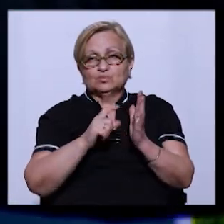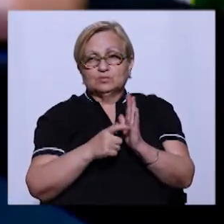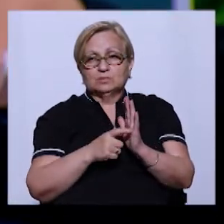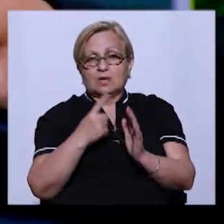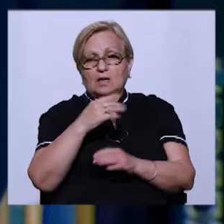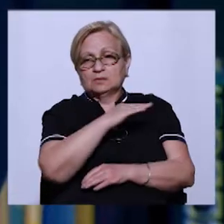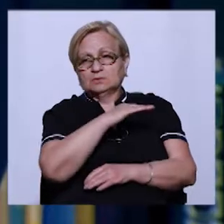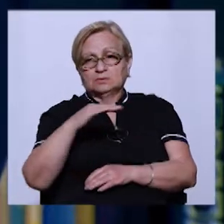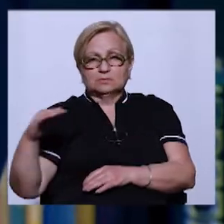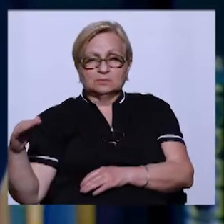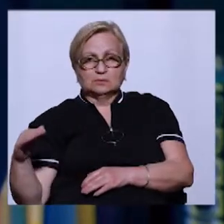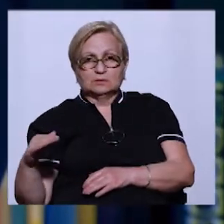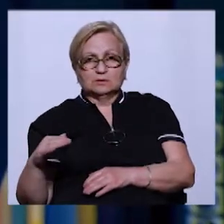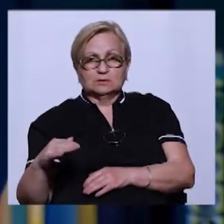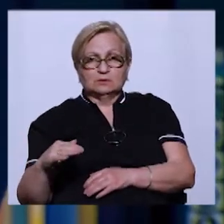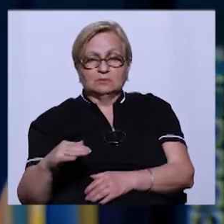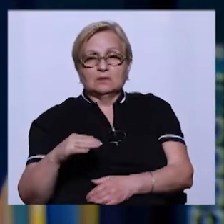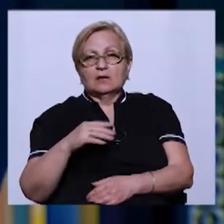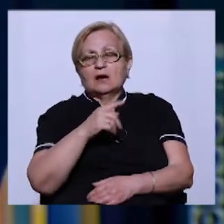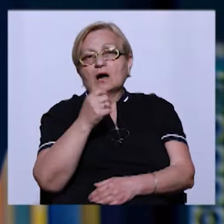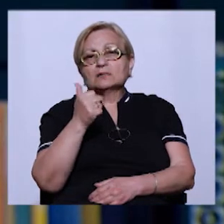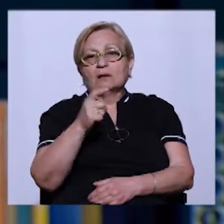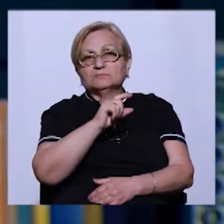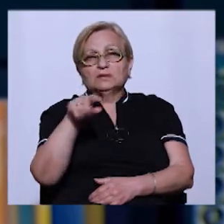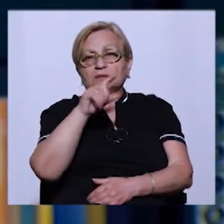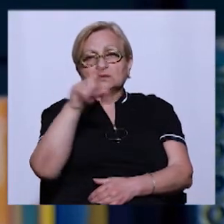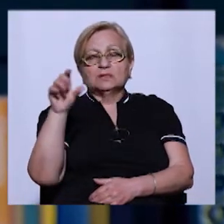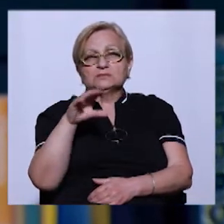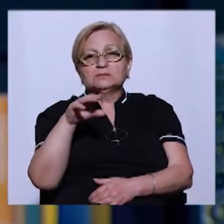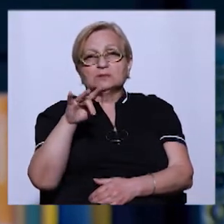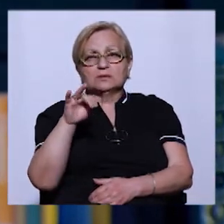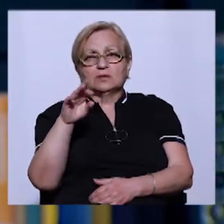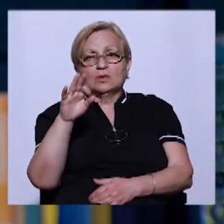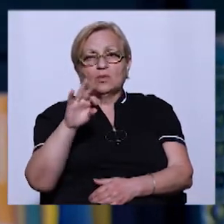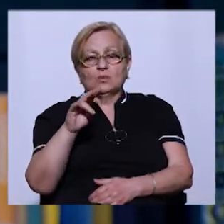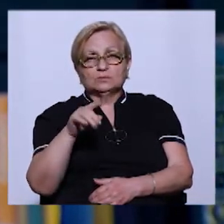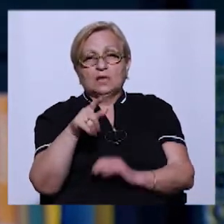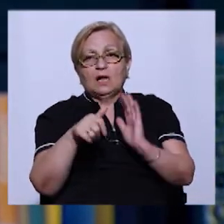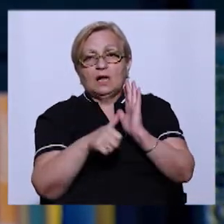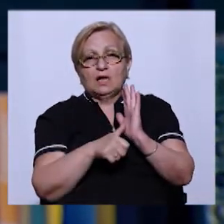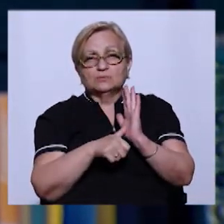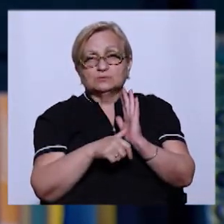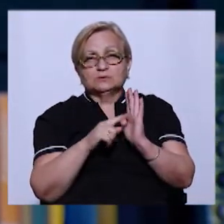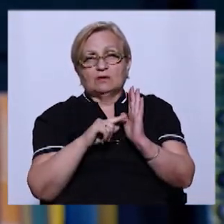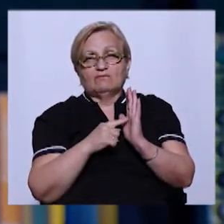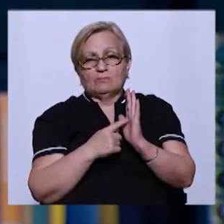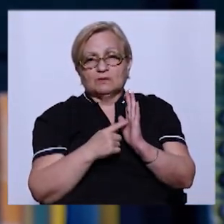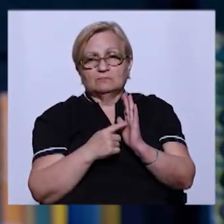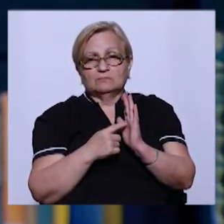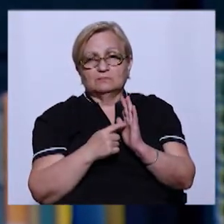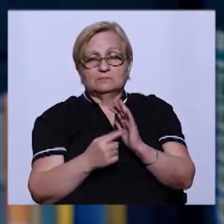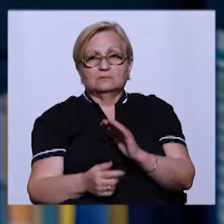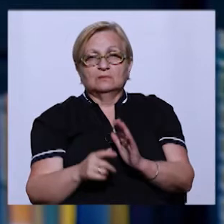ერთ სტრიქონში და რამდენი ეგეთი სტრიქონია? 1 2 3 4 6 ჯერ ეს 6 უნდა იყოს, ეს